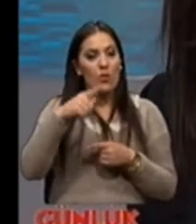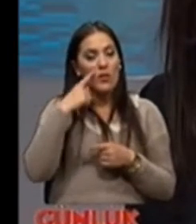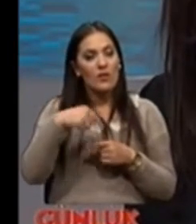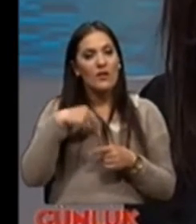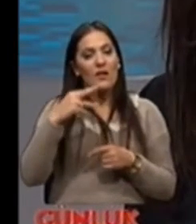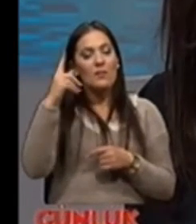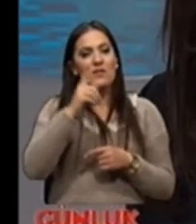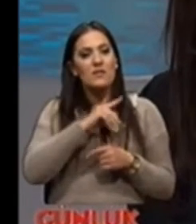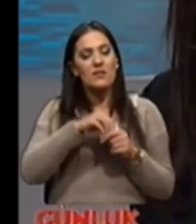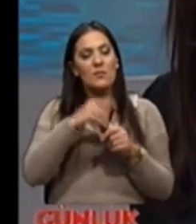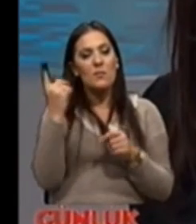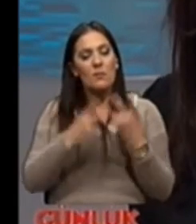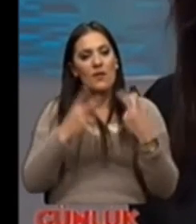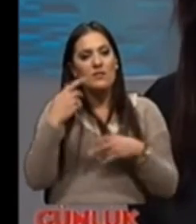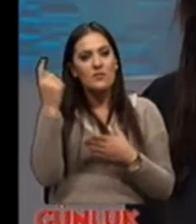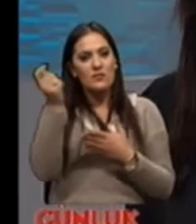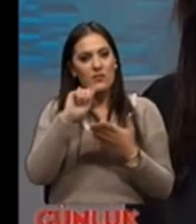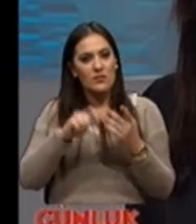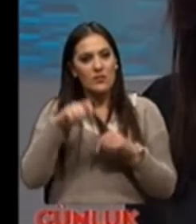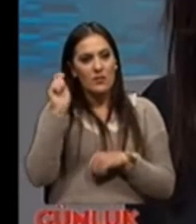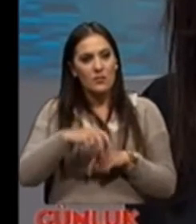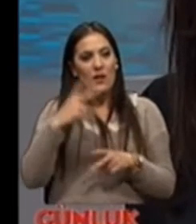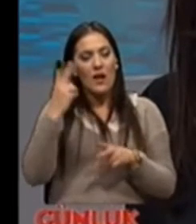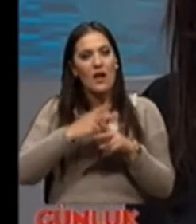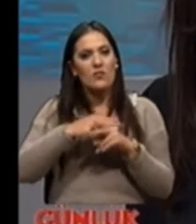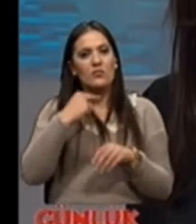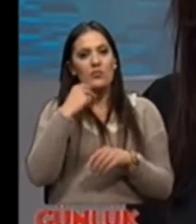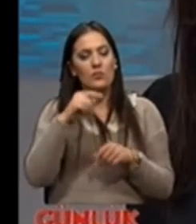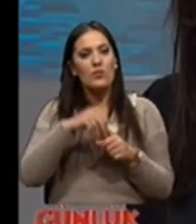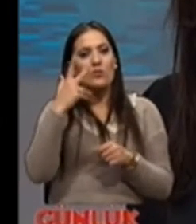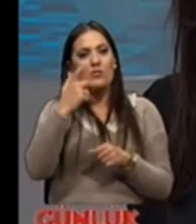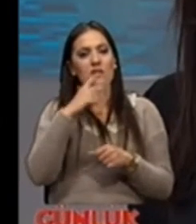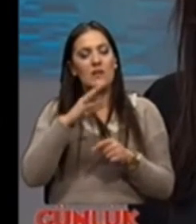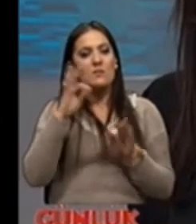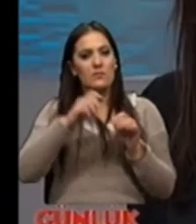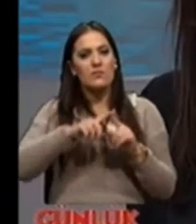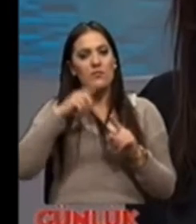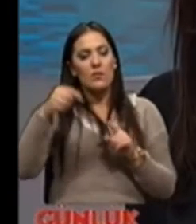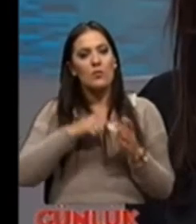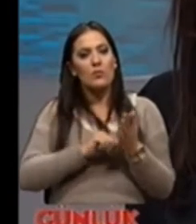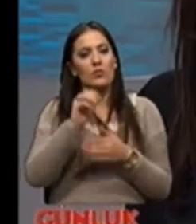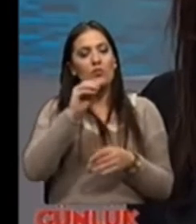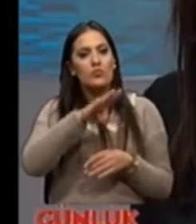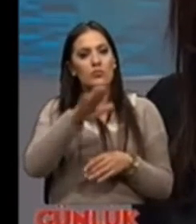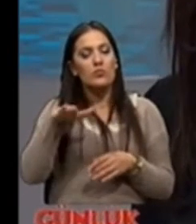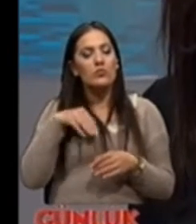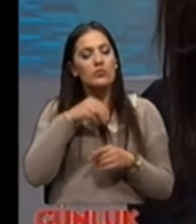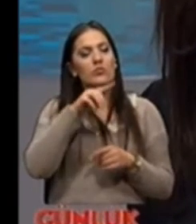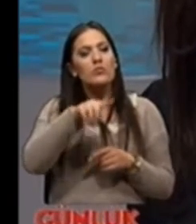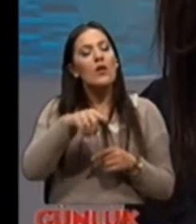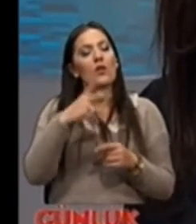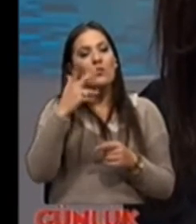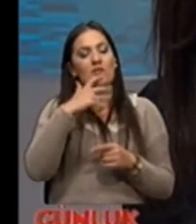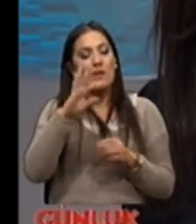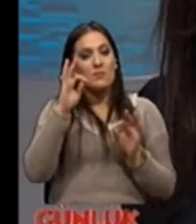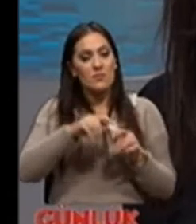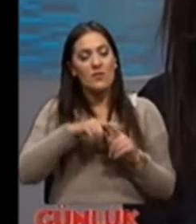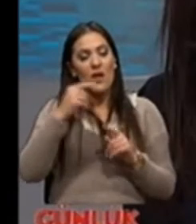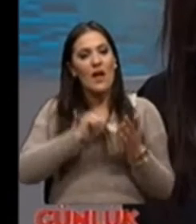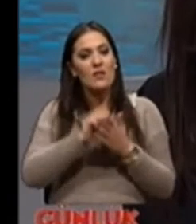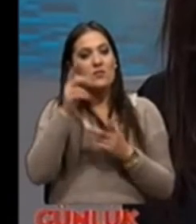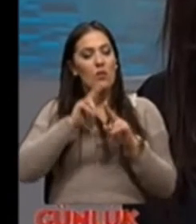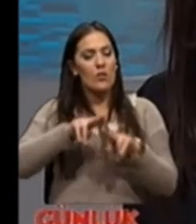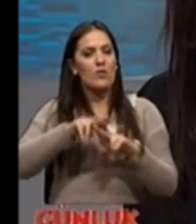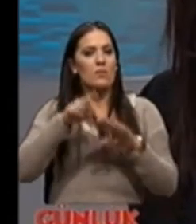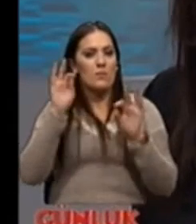şeyler yazılmıştır. Acil numaralar 3 yaşından itibaren bütün çocuklar, yani 3 yaşından itibaren her şey öğretilmeye başlatılmıştır. Yani